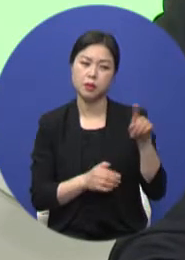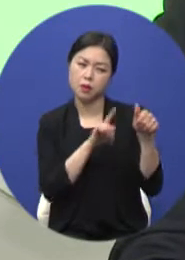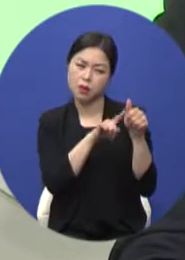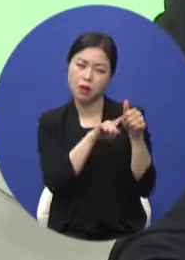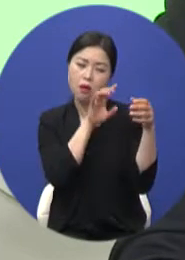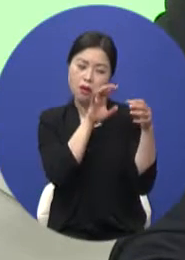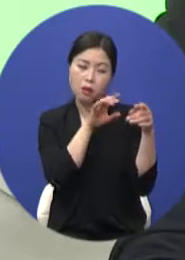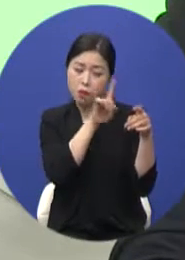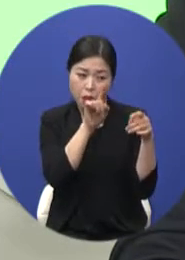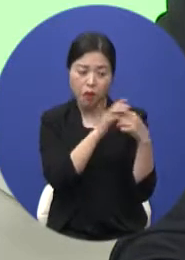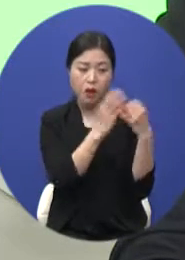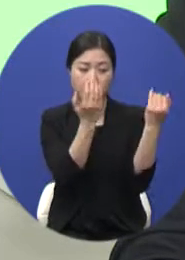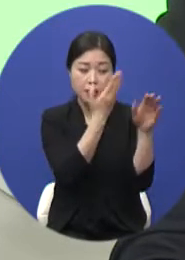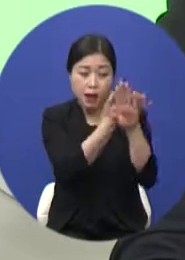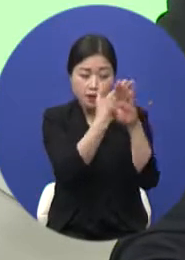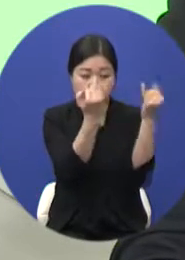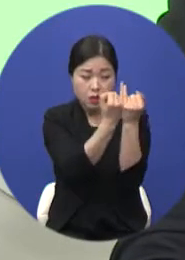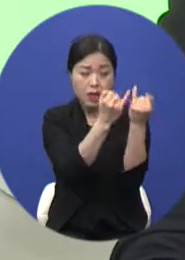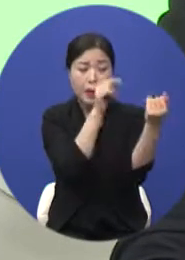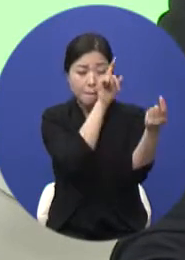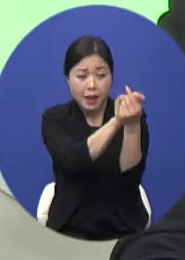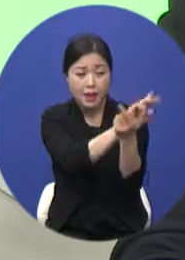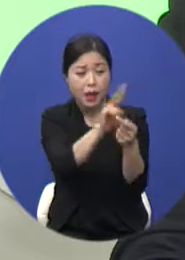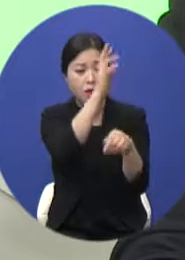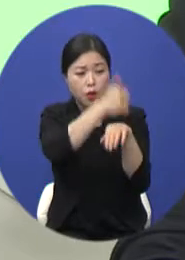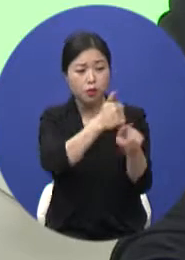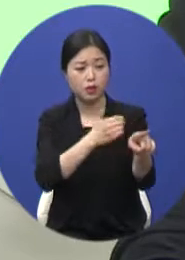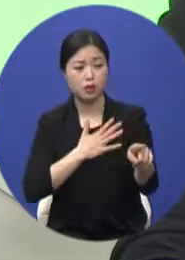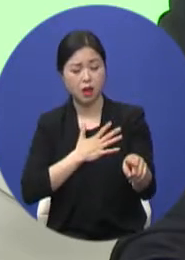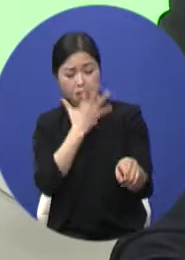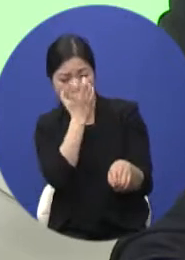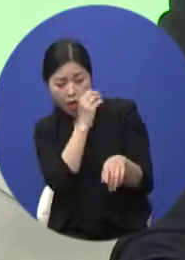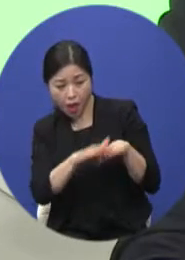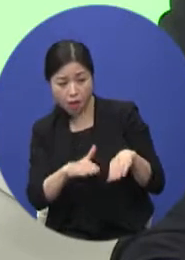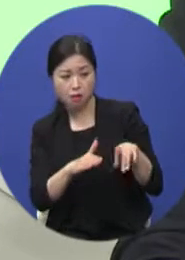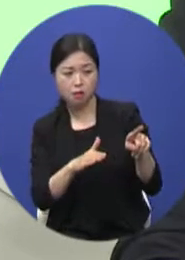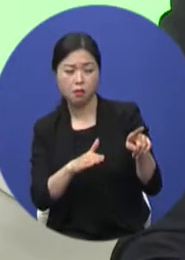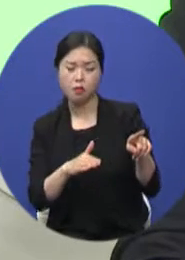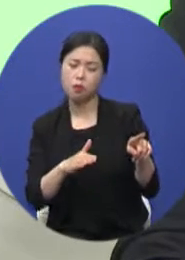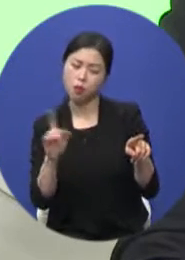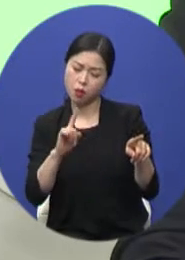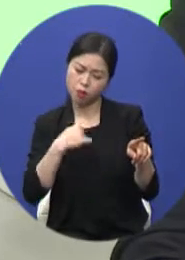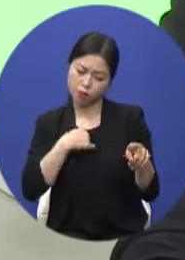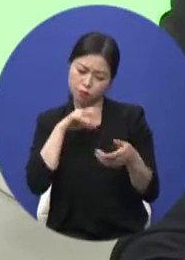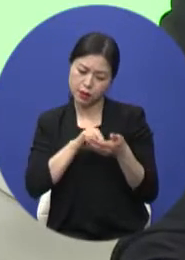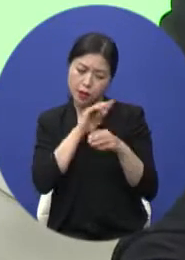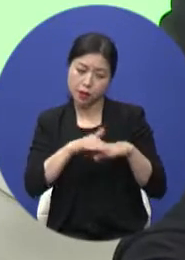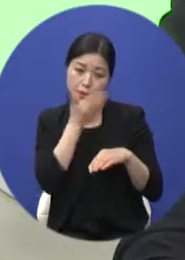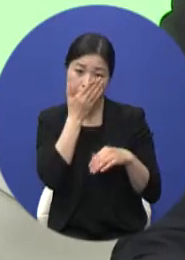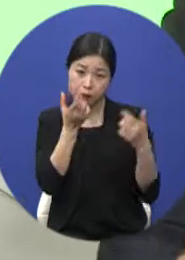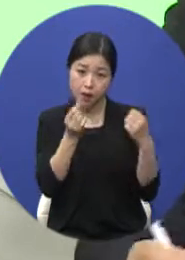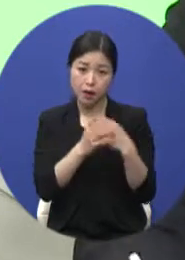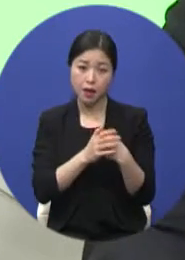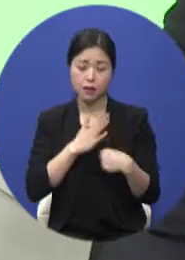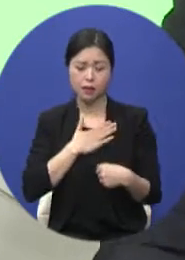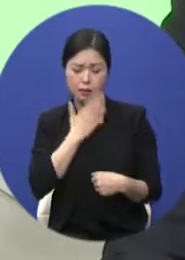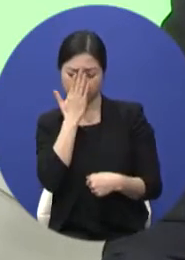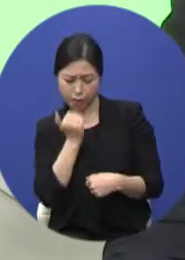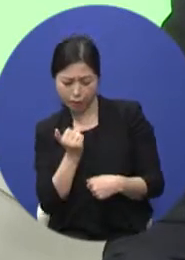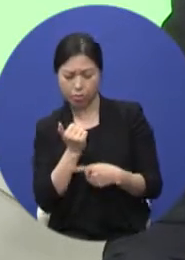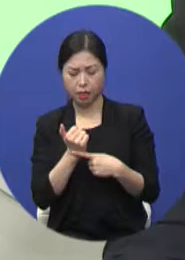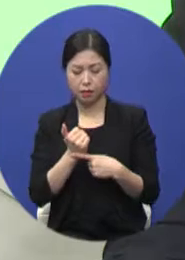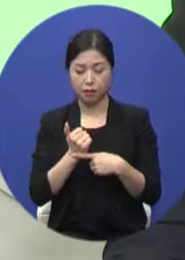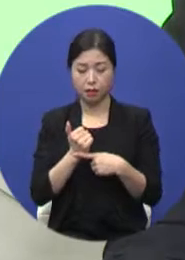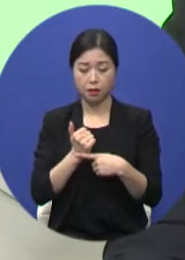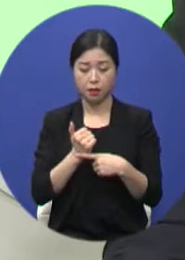거거든요. 다른 여자를 만나야만 내가 어떤 우울증이 해결된다든지 아니면 내 평상시 어떤 지루한 일상이